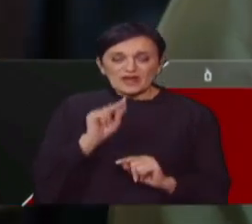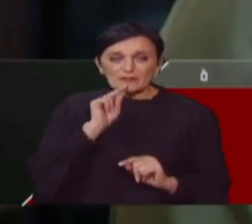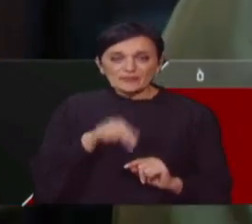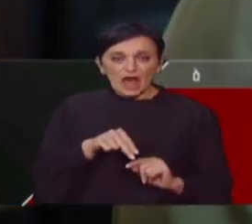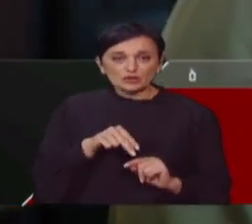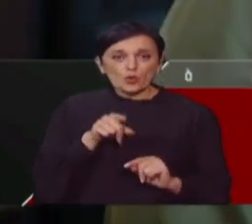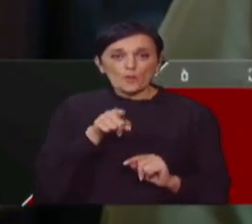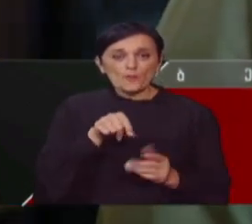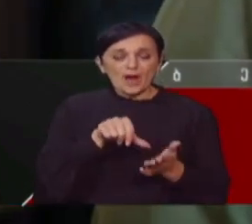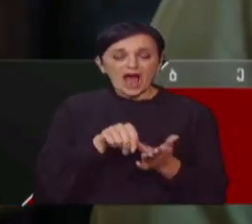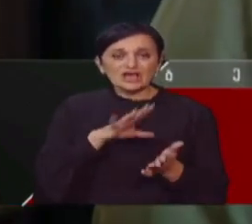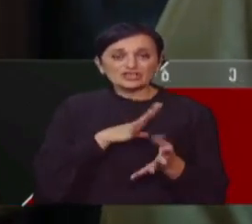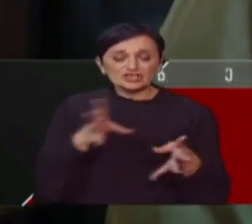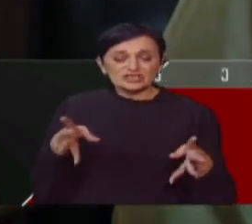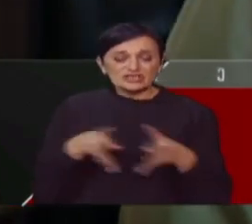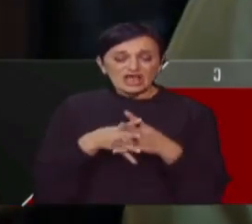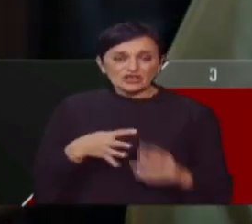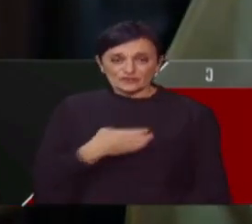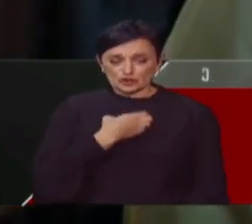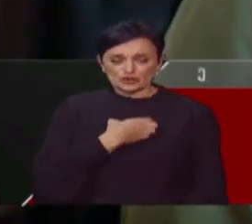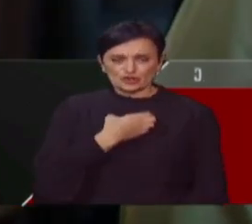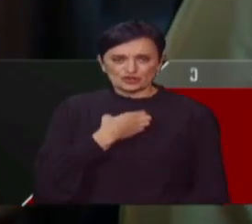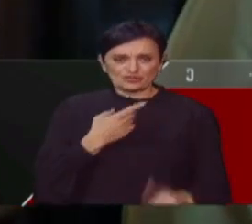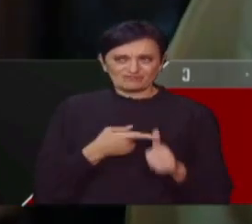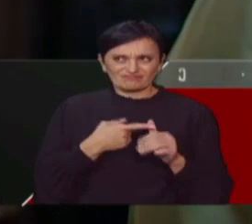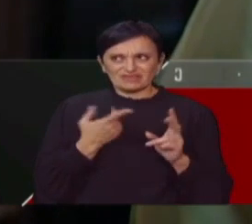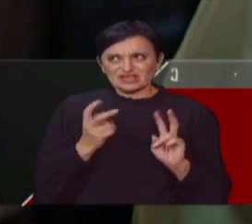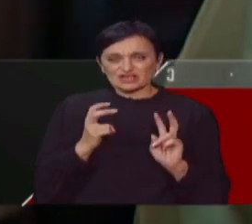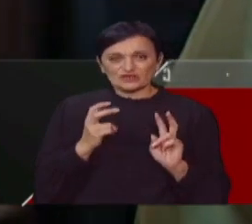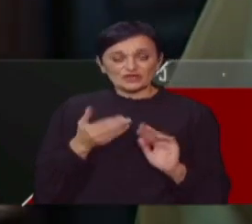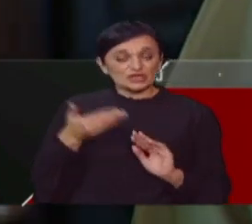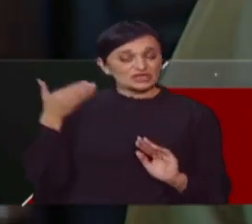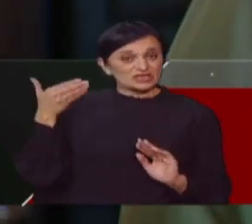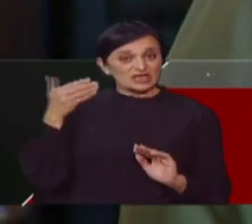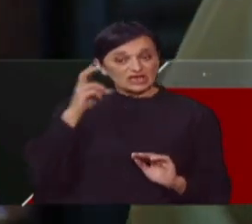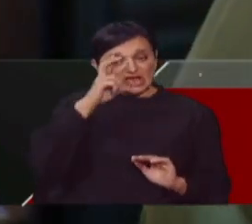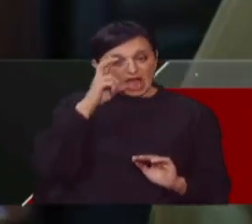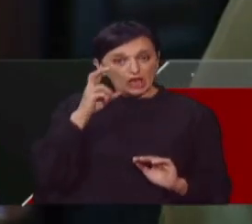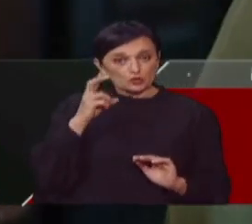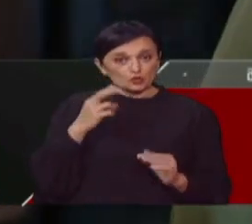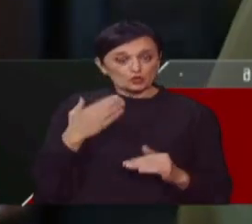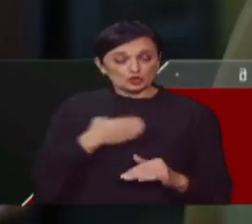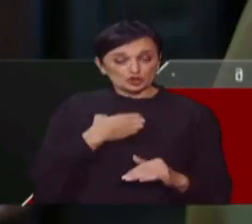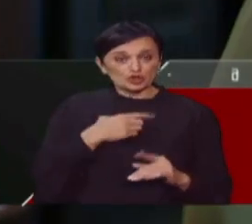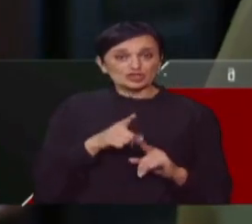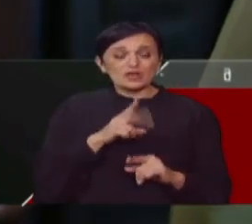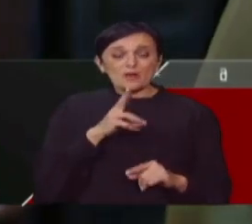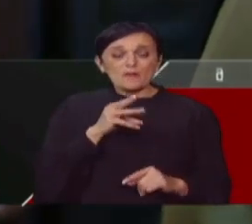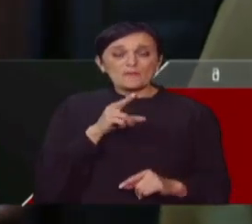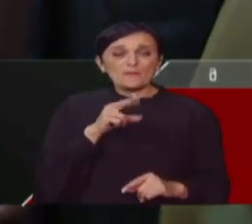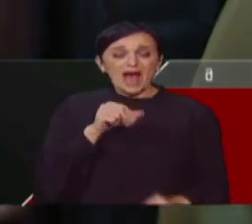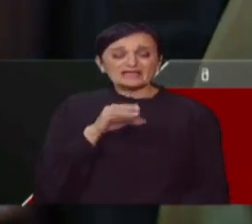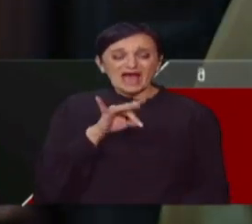თანაშაულში. მანდ იყო ნაზავი იმ შიშისა რომელსაც ქვია თავის მაშინდელი ხელისუფლების მიმართ შიში, იგივე პატარიძის მიმართ